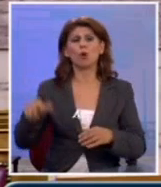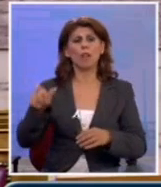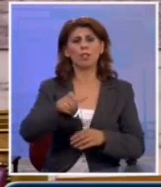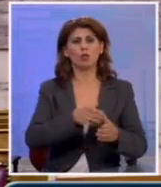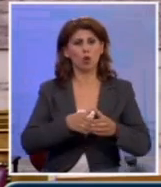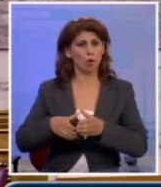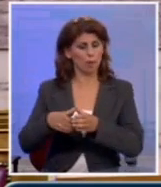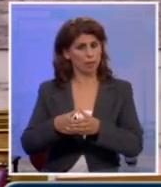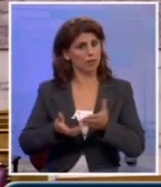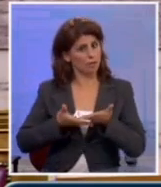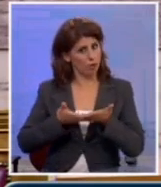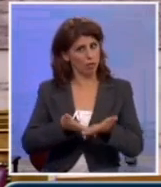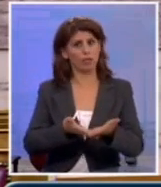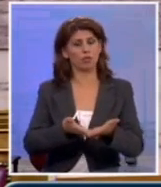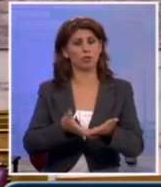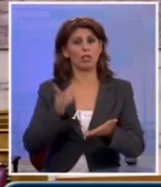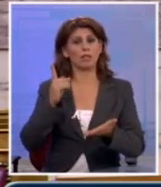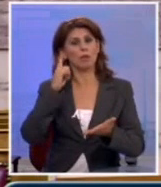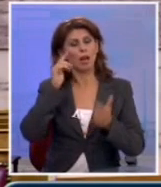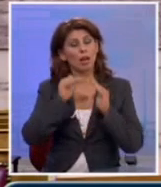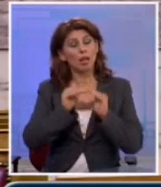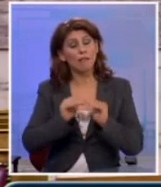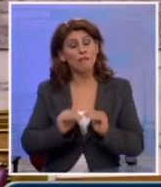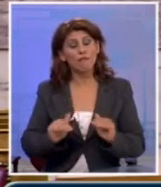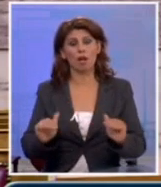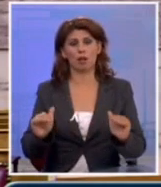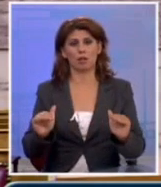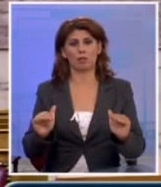να συμπράξουν σε μία νυφάλια